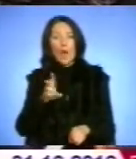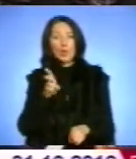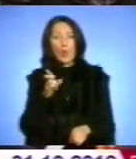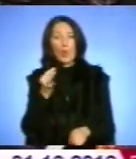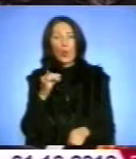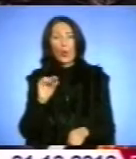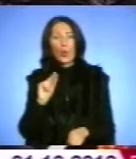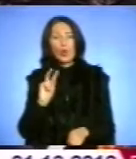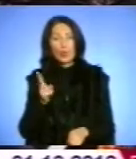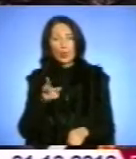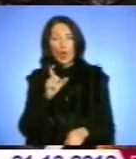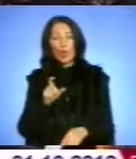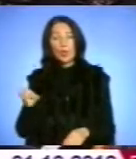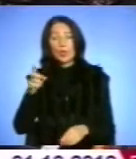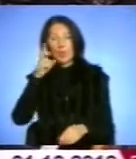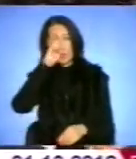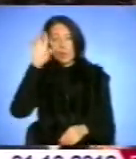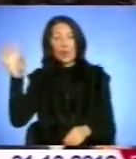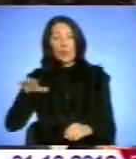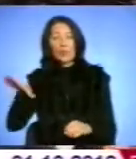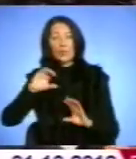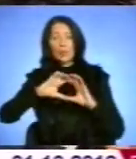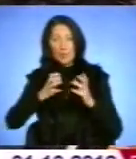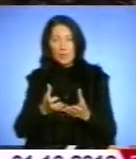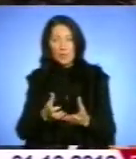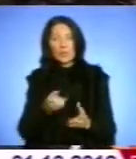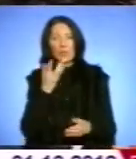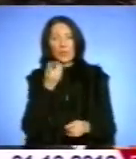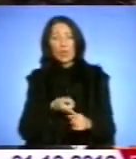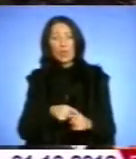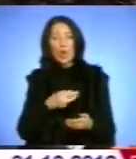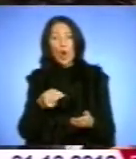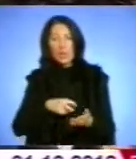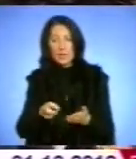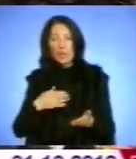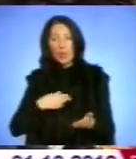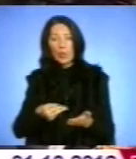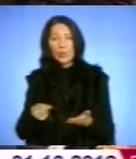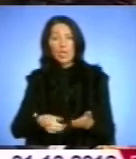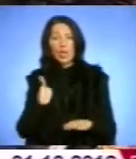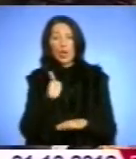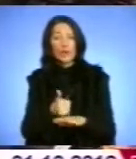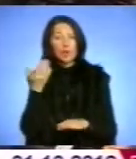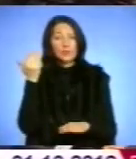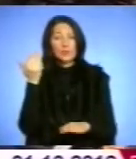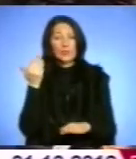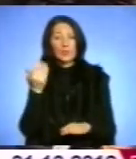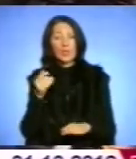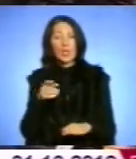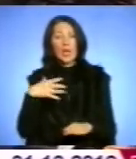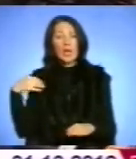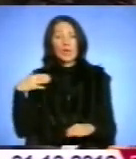знамениті в цілому світі, у світі їх знають. І коли цього листа мені підписали, і голова колишній, голова тоді